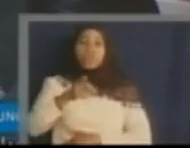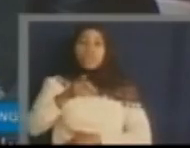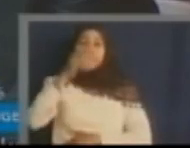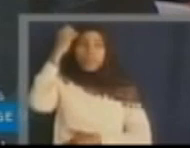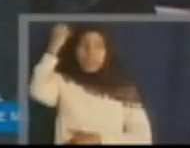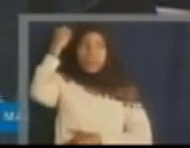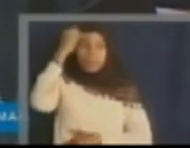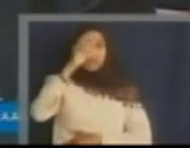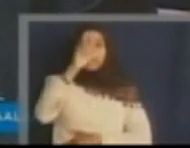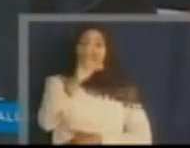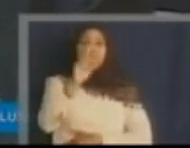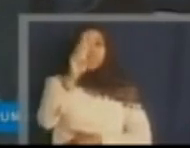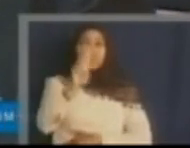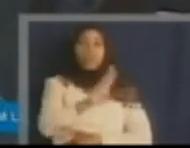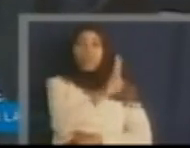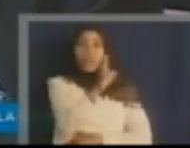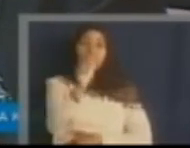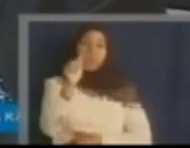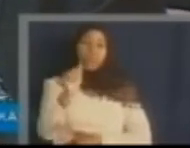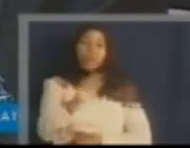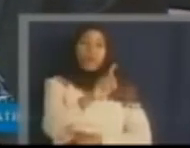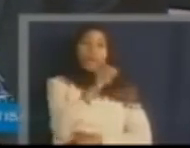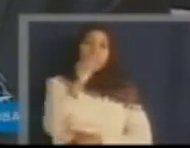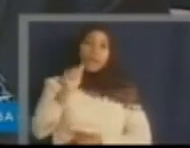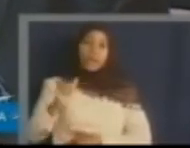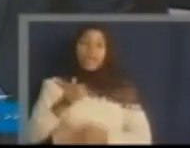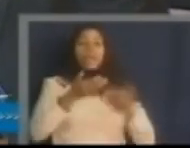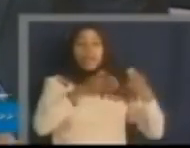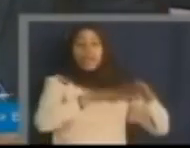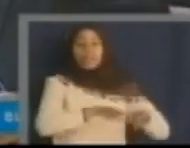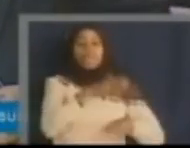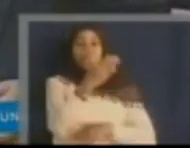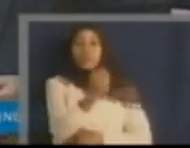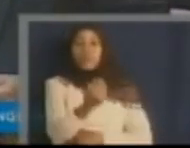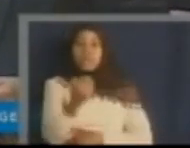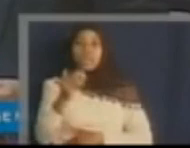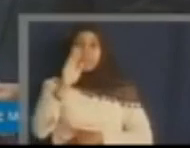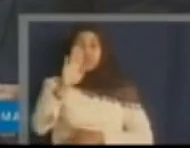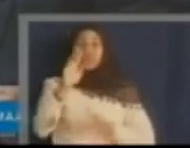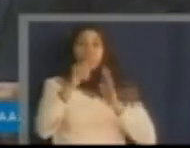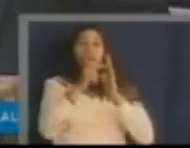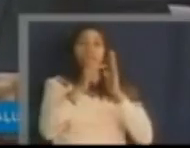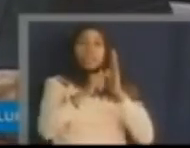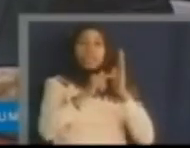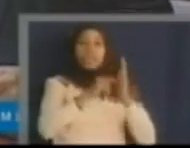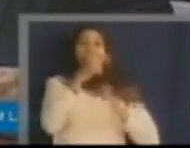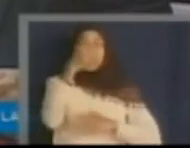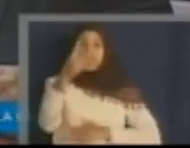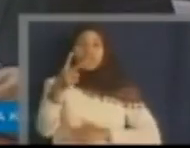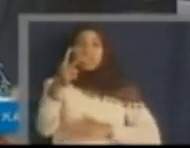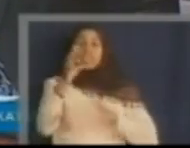mheshimiwa Luhaga Mpina alifiwa na mtoto wake tarehe 29 mwezi wa 3 huko